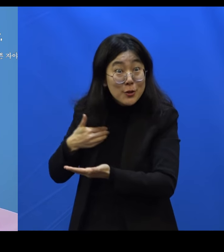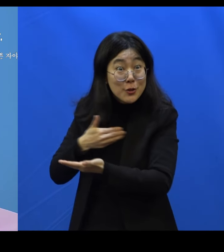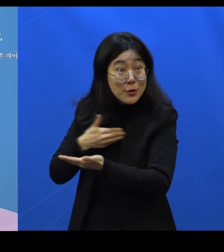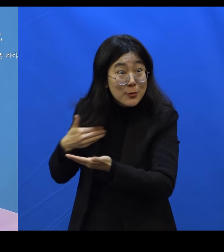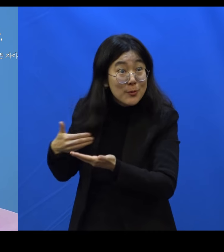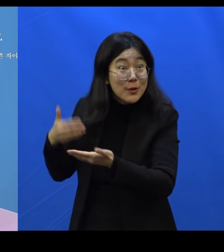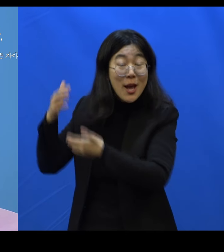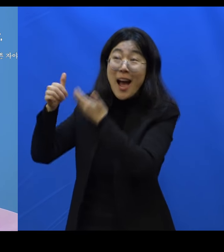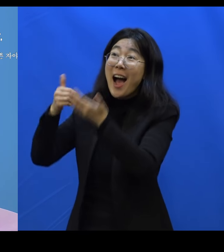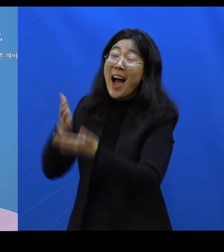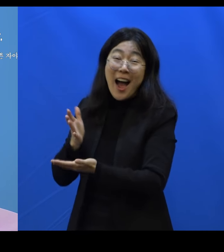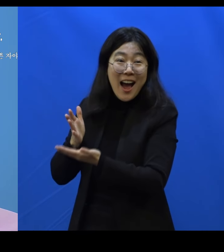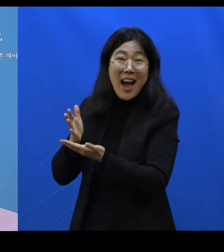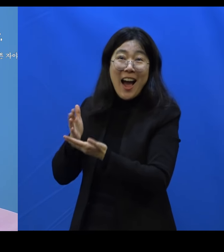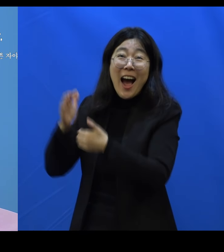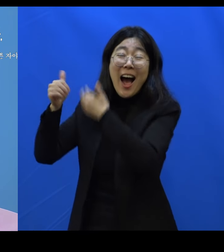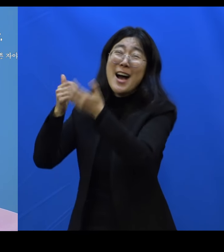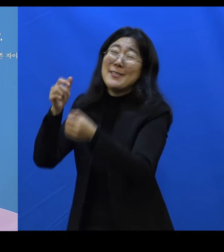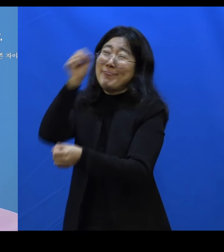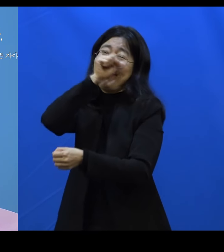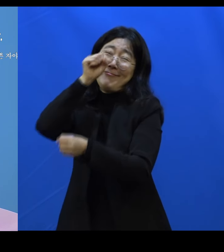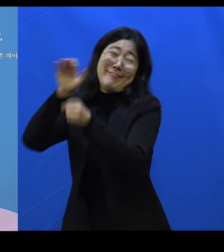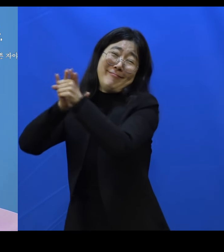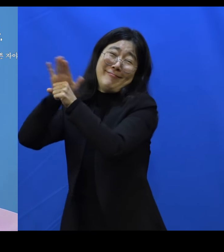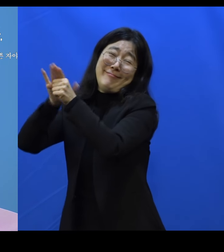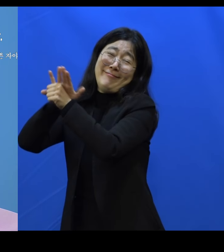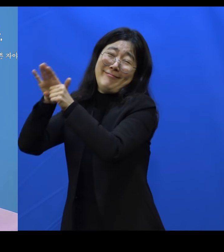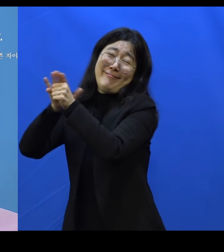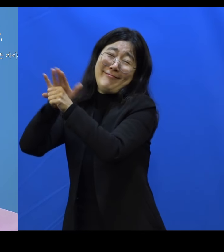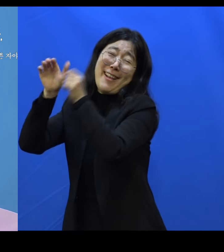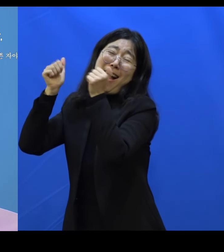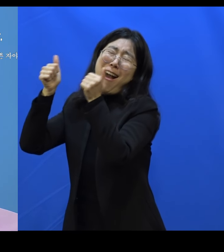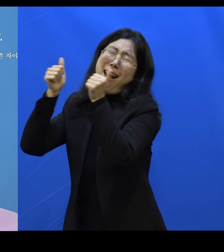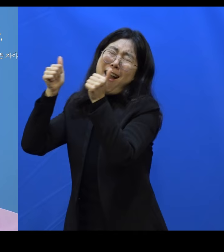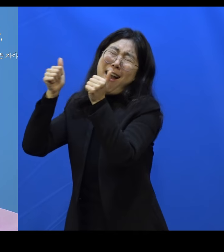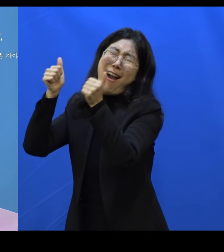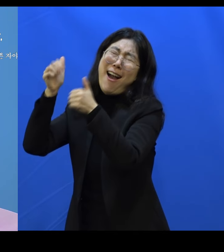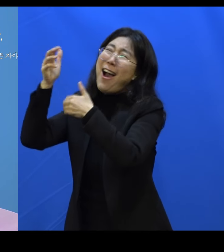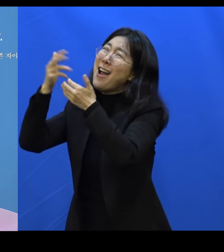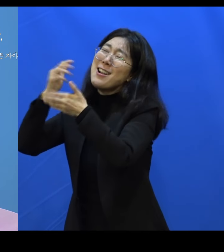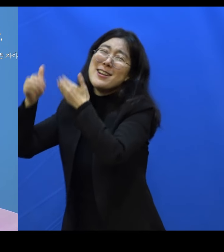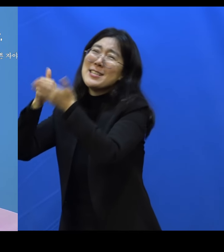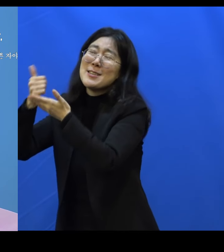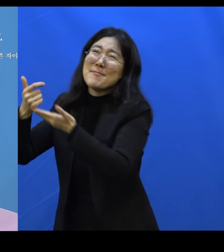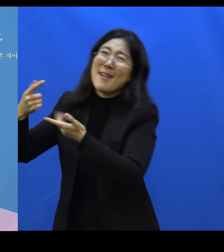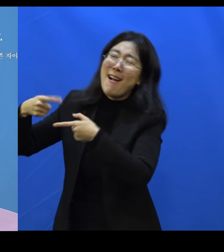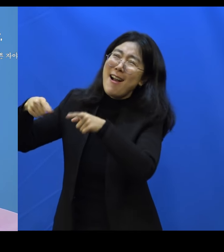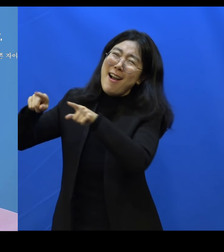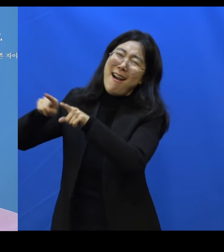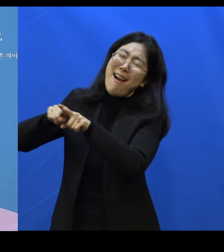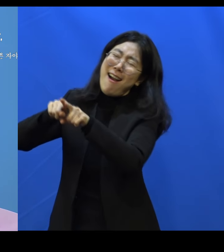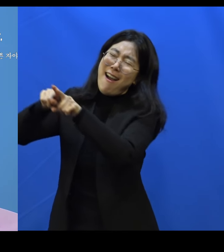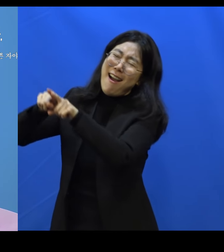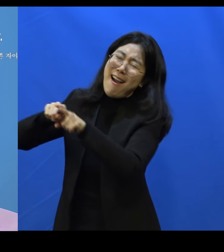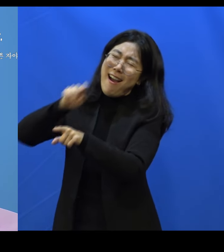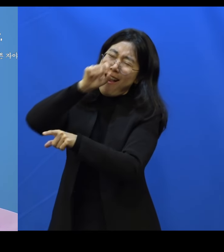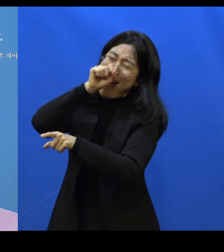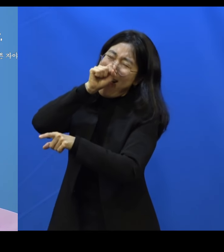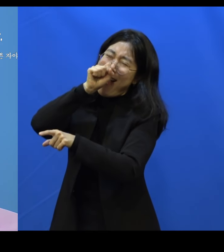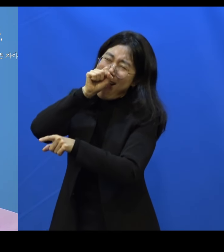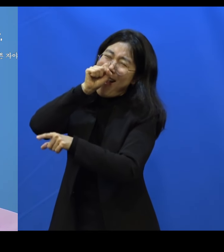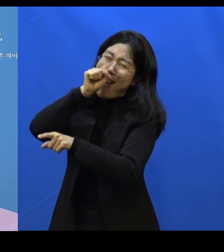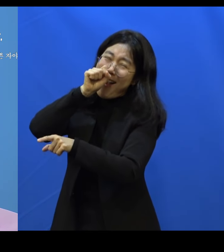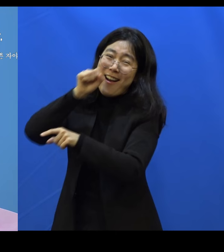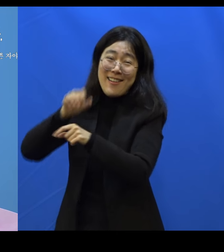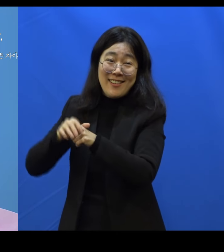어떤 사람은 하나님 너무너무 좋아요. 지금 이 시간이 너무너무 좋아요. 당신과 함께하는 시간이 너무너무 좋아요.